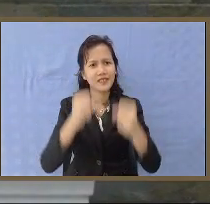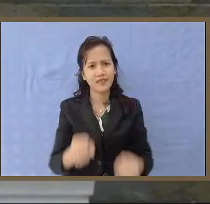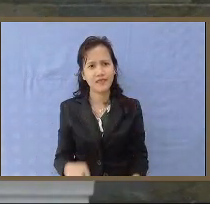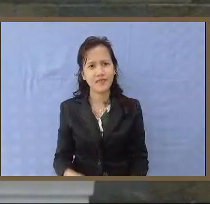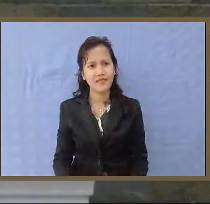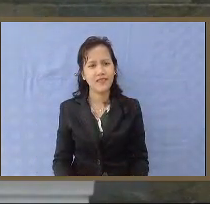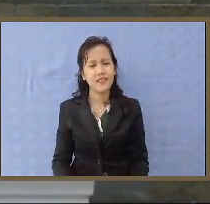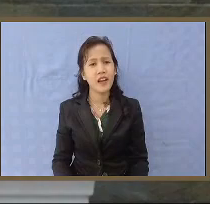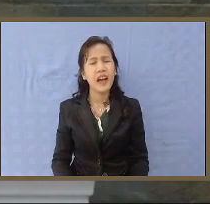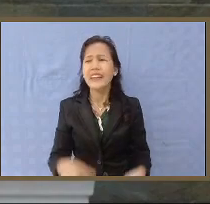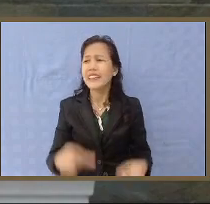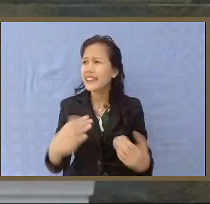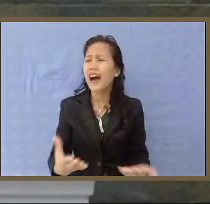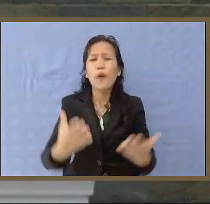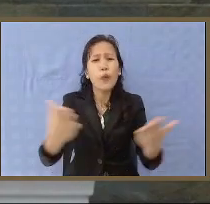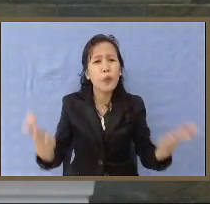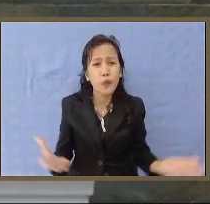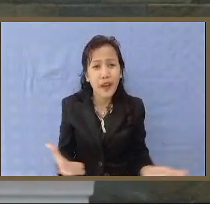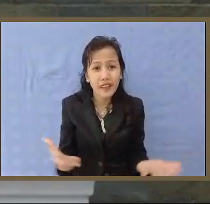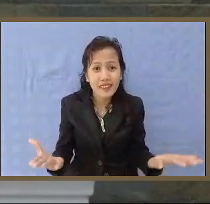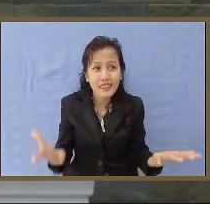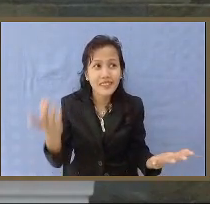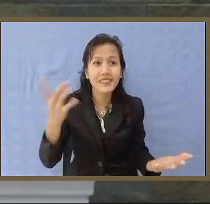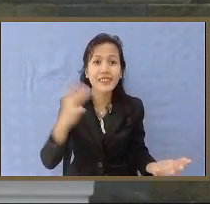Now where is the home?